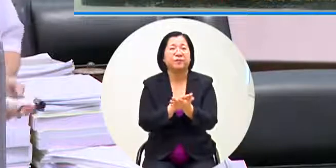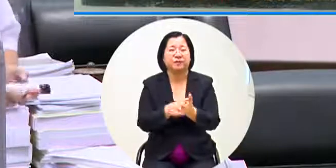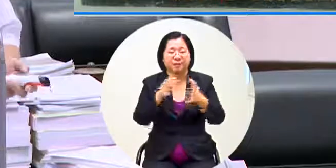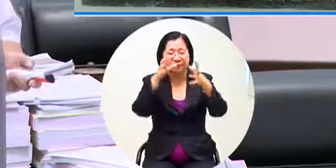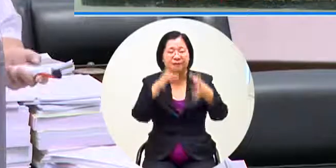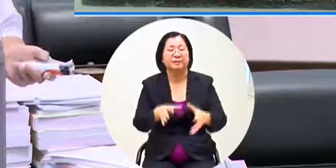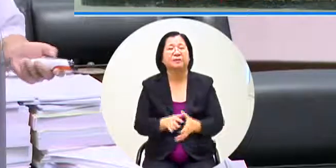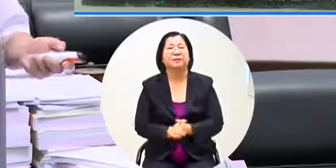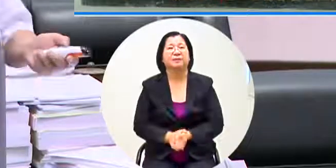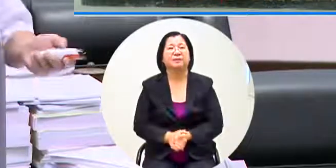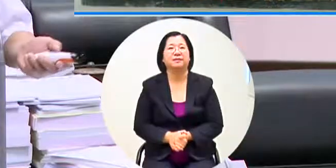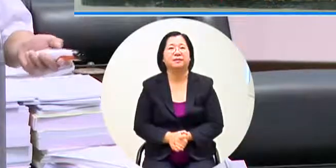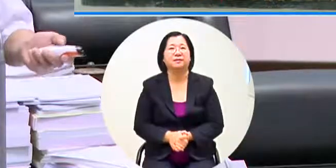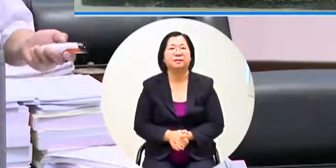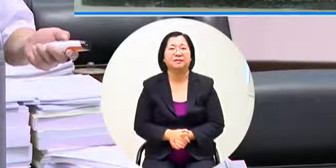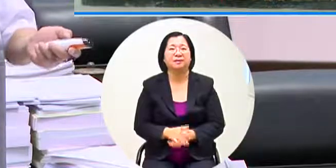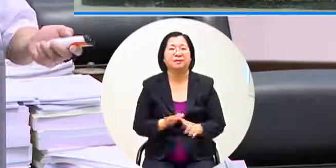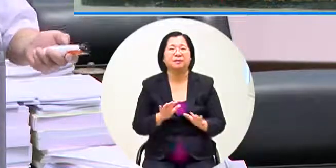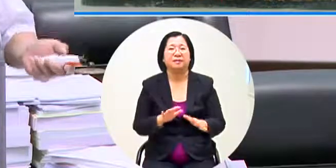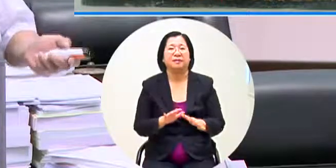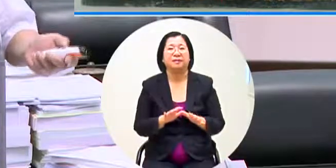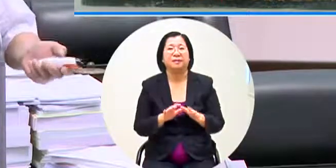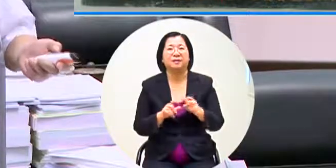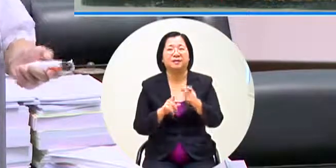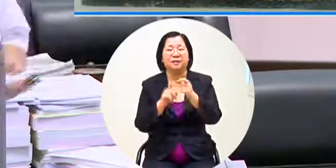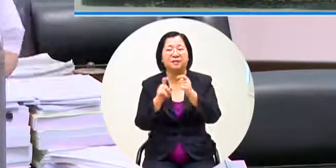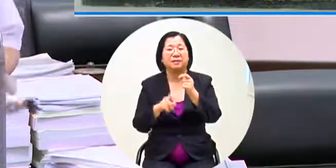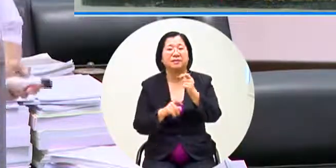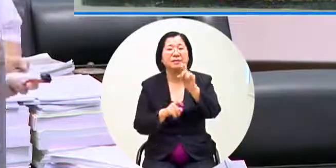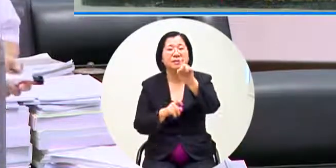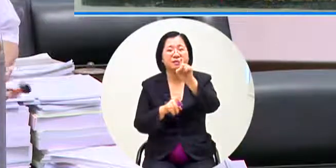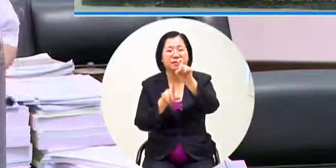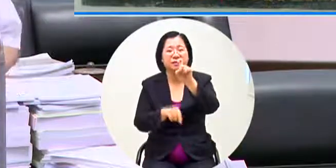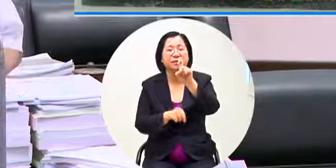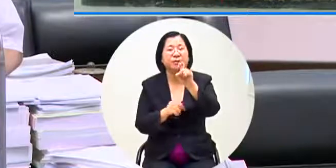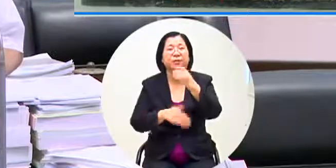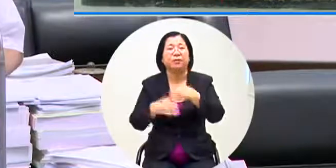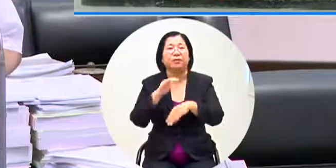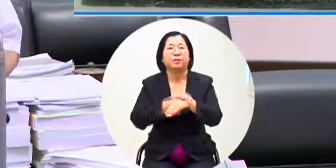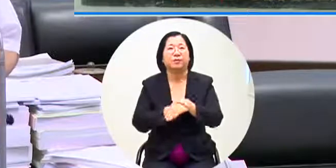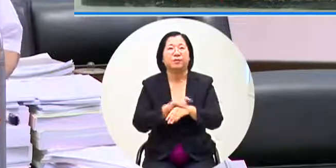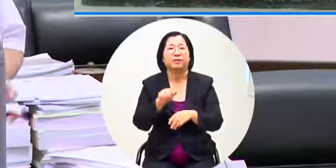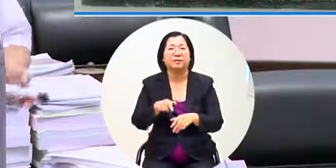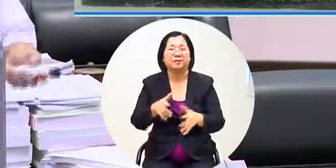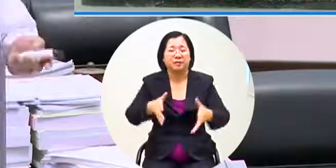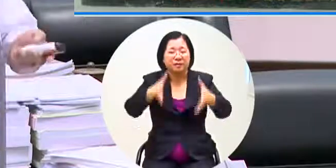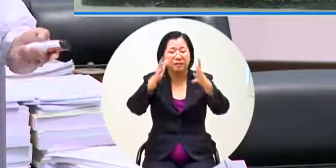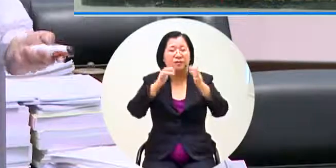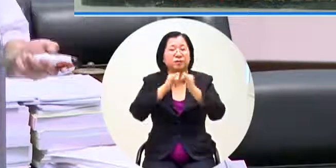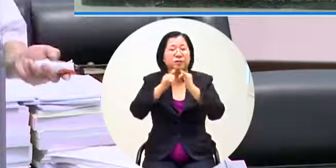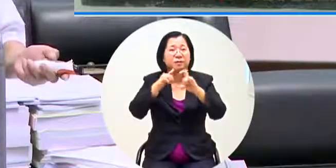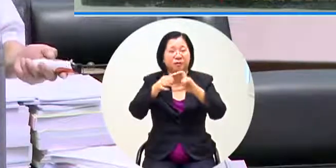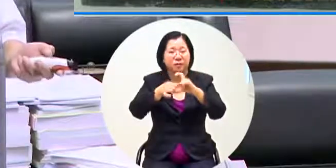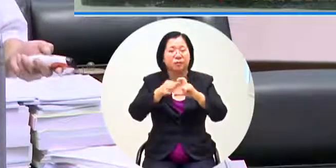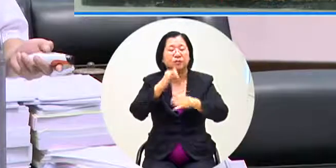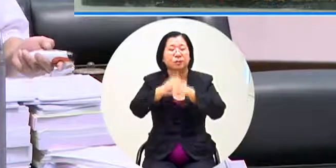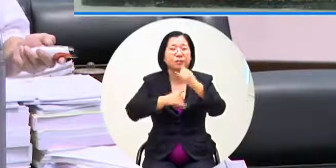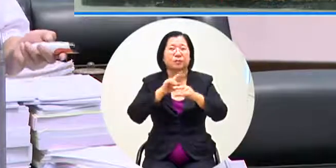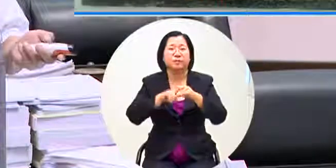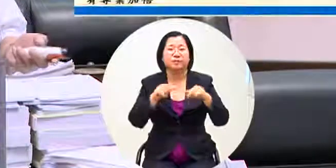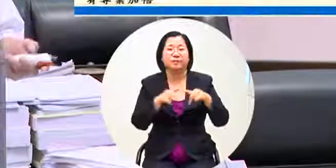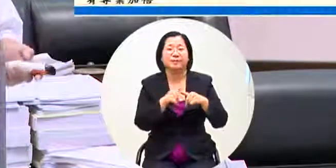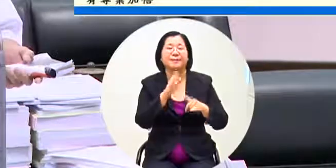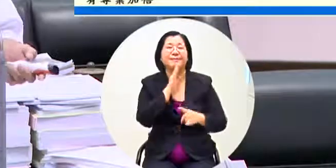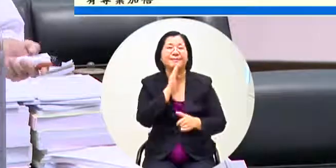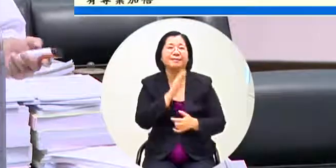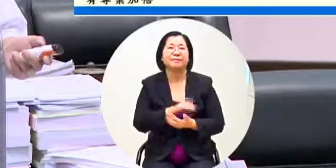成啦吼。啊，像即栋是社区啊，即个活动中心啦吼。啊，即目前啊，即个